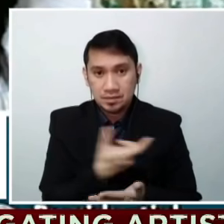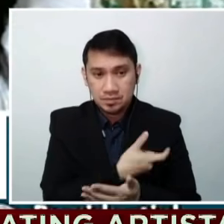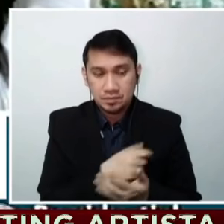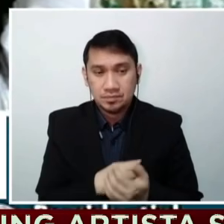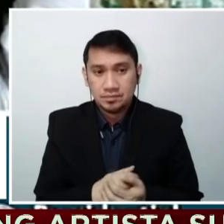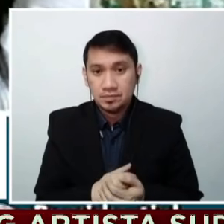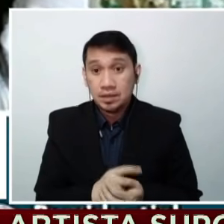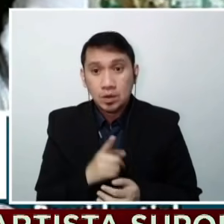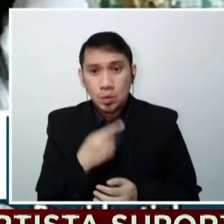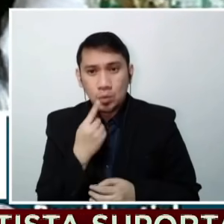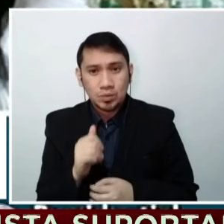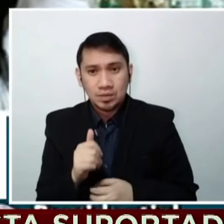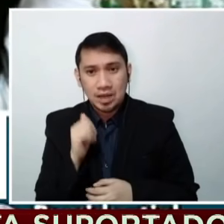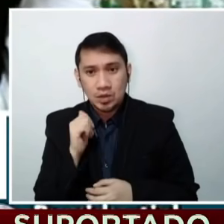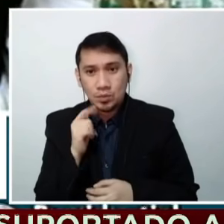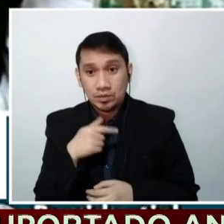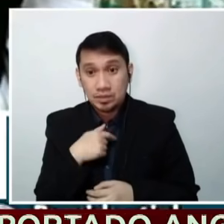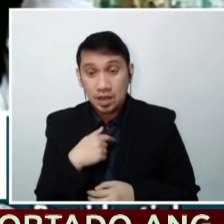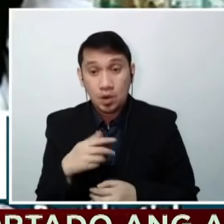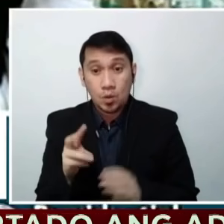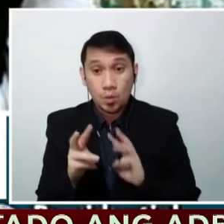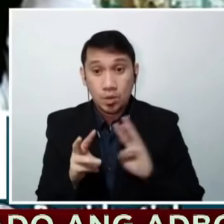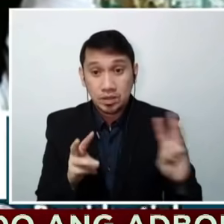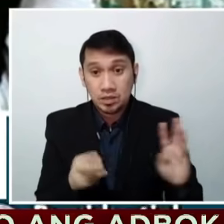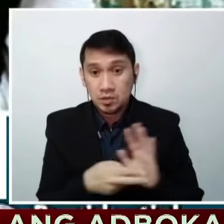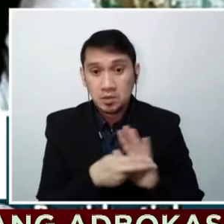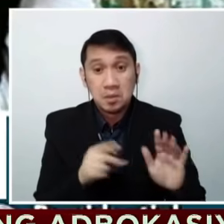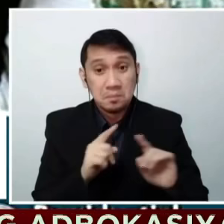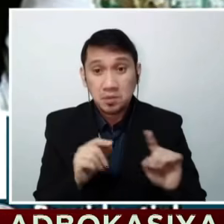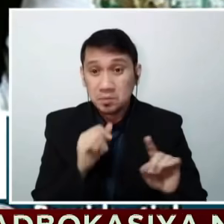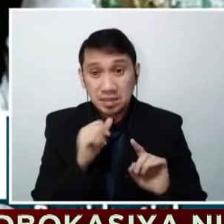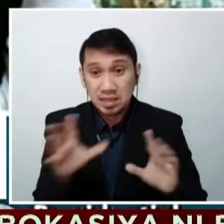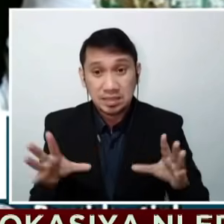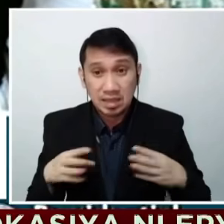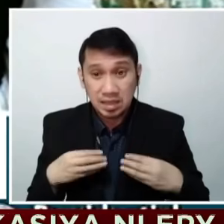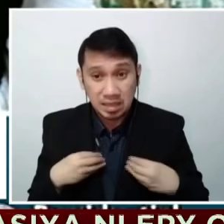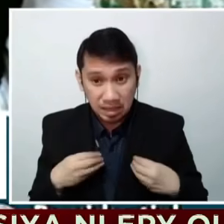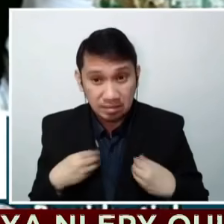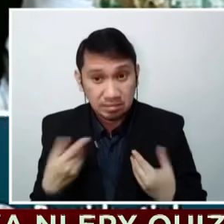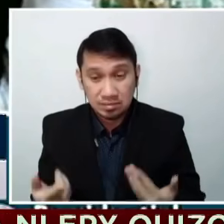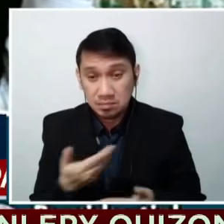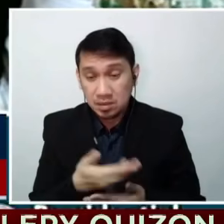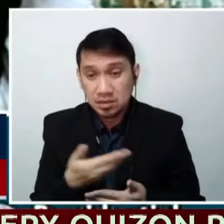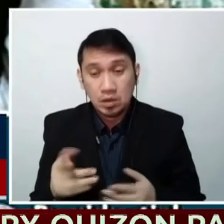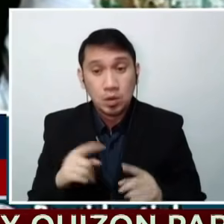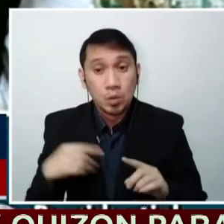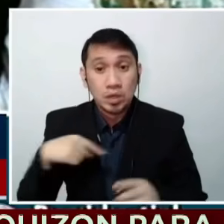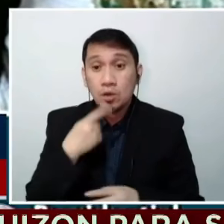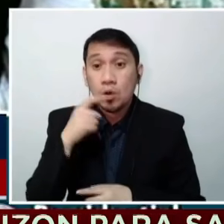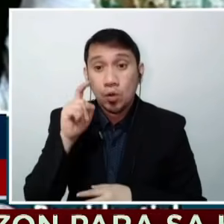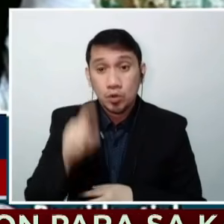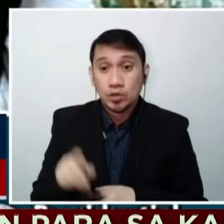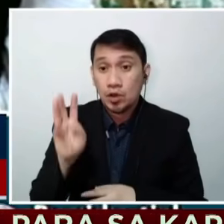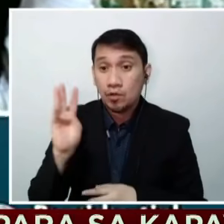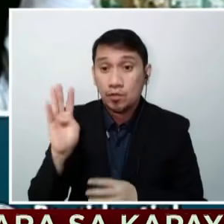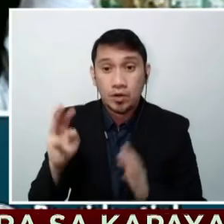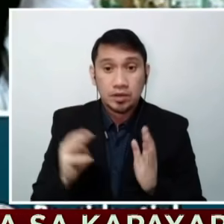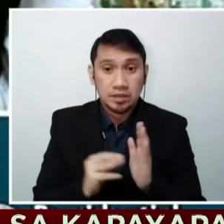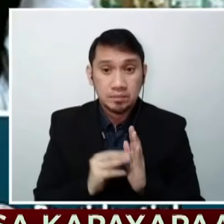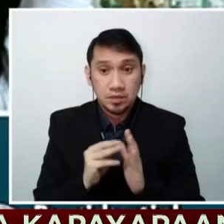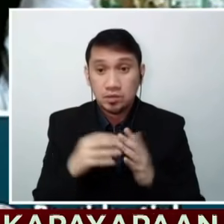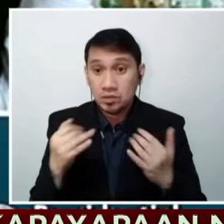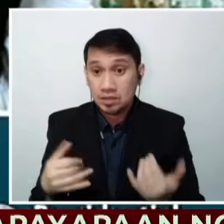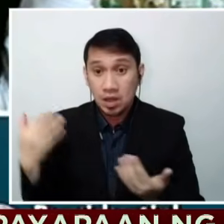Western brand? Ang problema lang, talagang din natin nakukuha ang supply. We ordered 40 million, pero nakikita nyo naman, they come in 3 kills. No? Ang dumarating